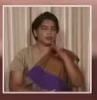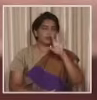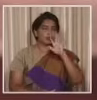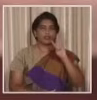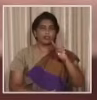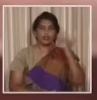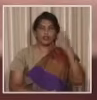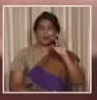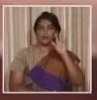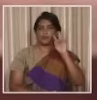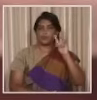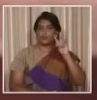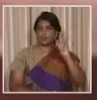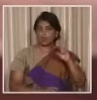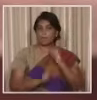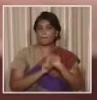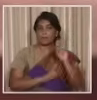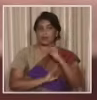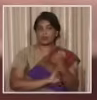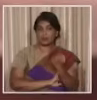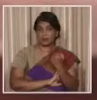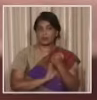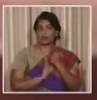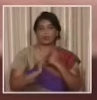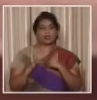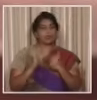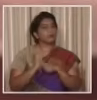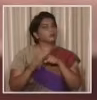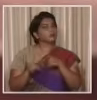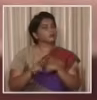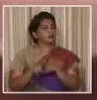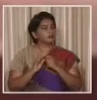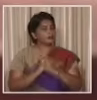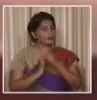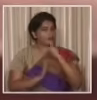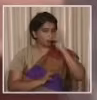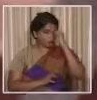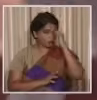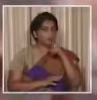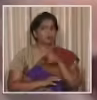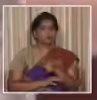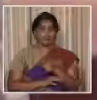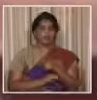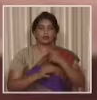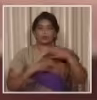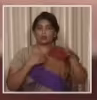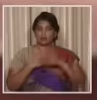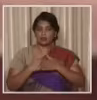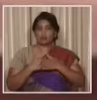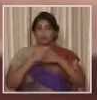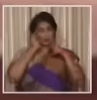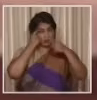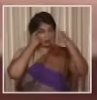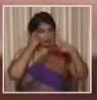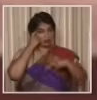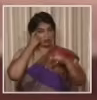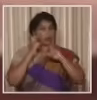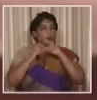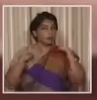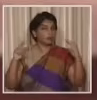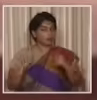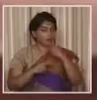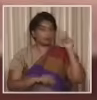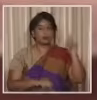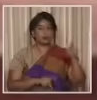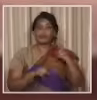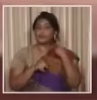1953 අංක 23 පාර්ලිමේන්තු බලතල හා වරප්‍රසාද පනත අනුව ගරු කතානායකතුමනි එහි උපලේඛනයේ ආ කොටසේ ශ්‍රේෂ්ඨාධිකරණය